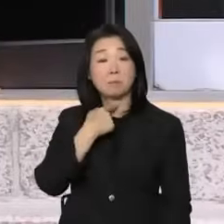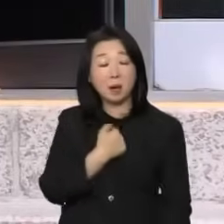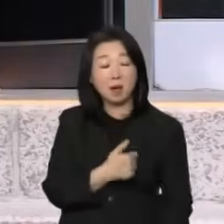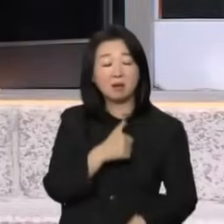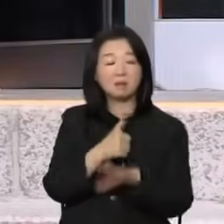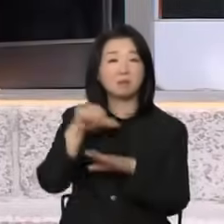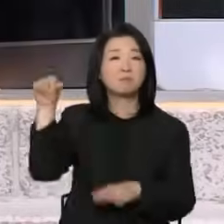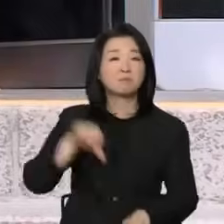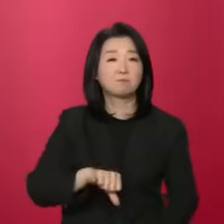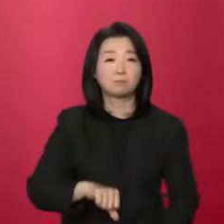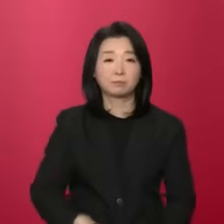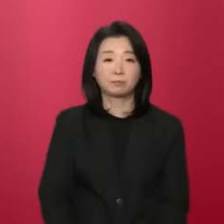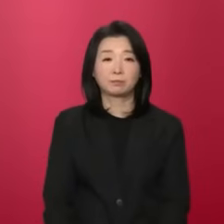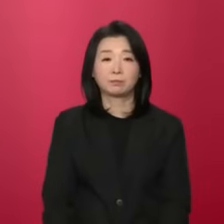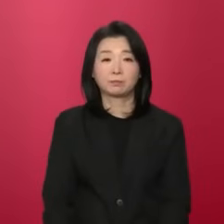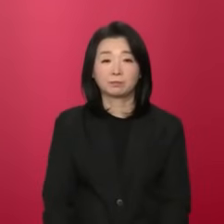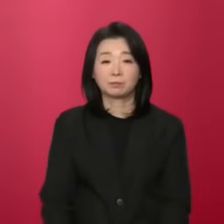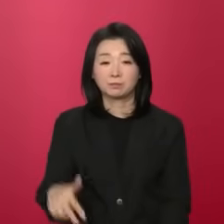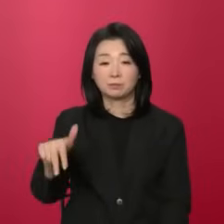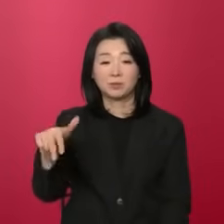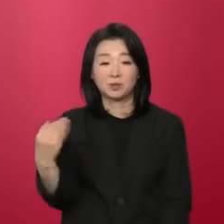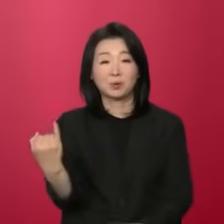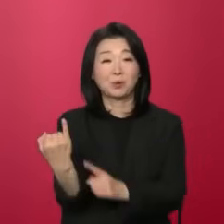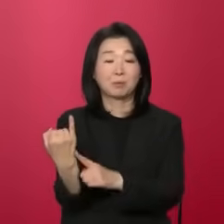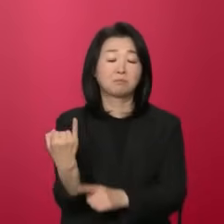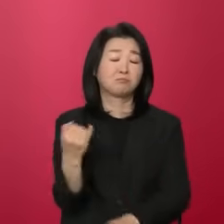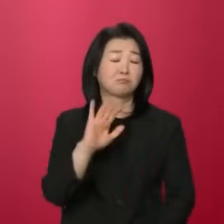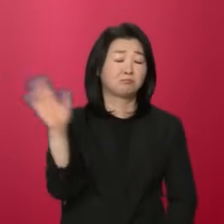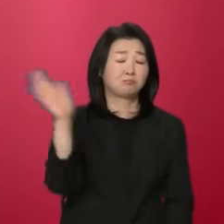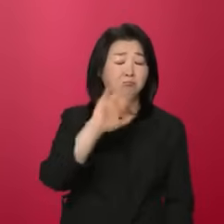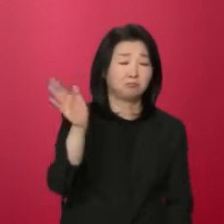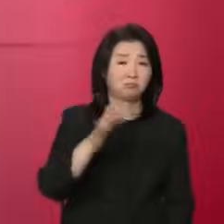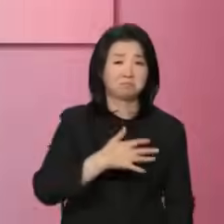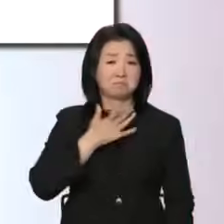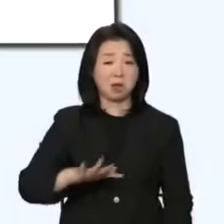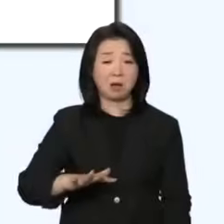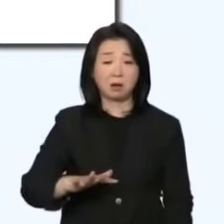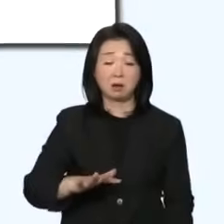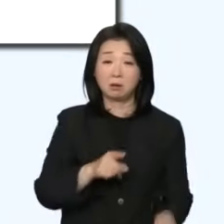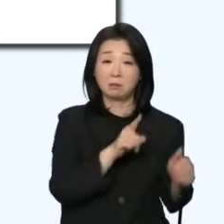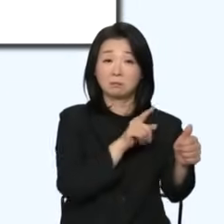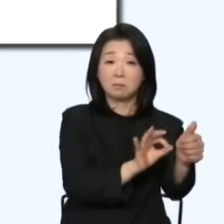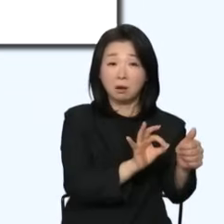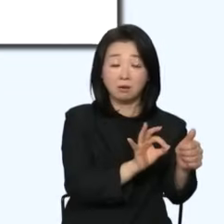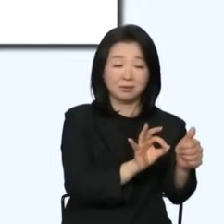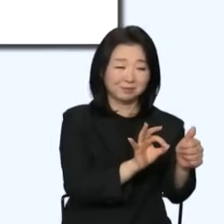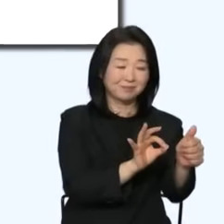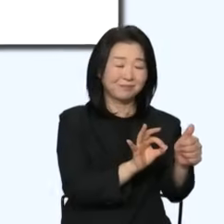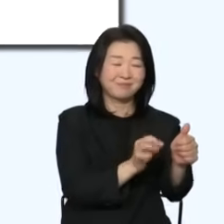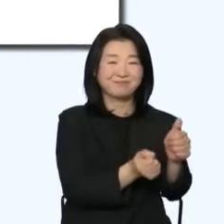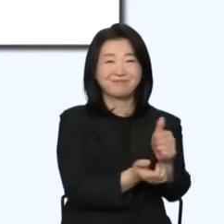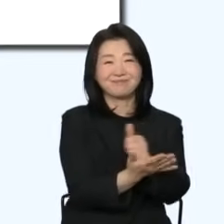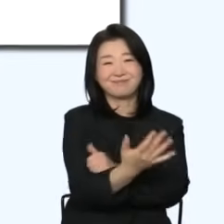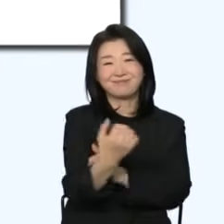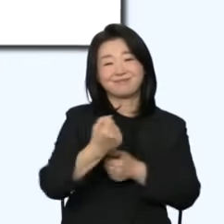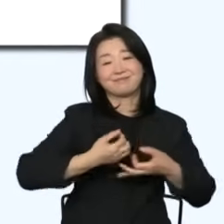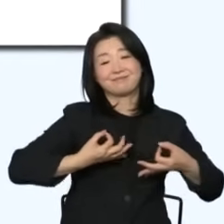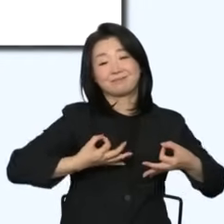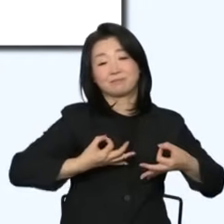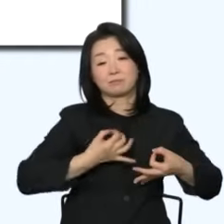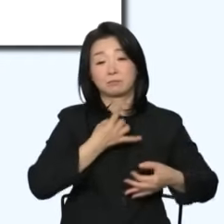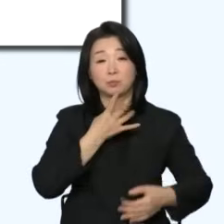경선에서 떨어졌습니다. 조 의원은 전혀 사실이 아니다. 명 씨가 본인의 영향력을 과시한